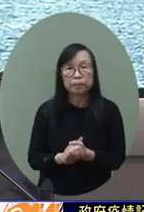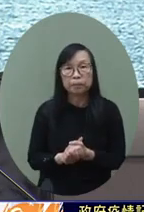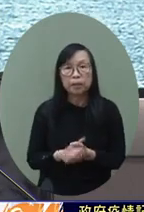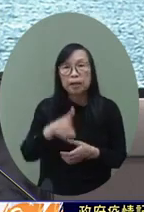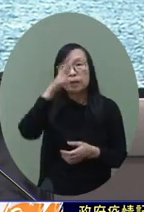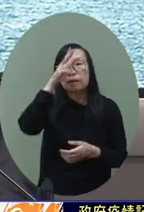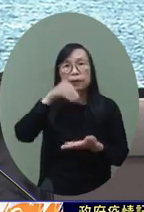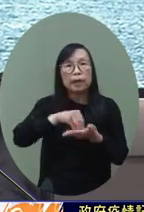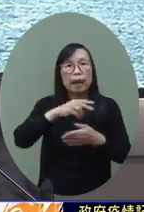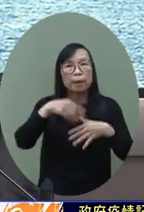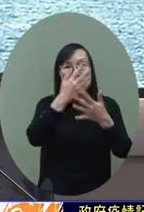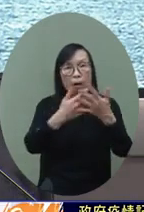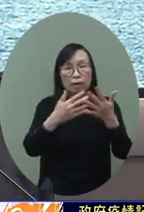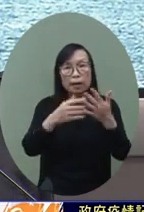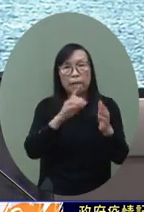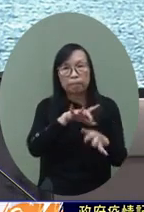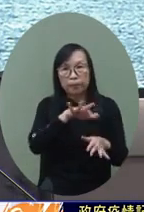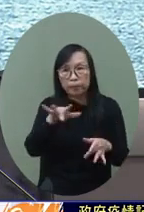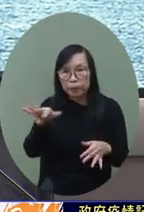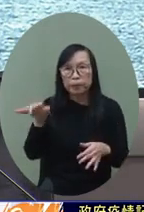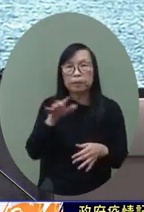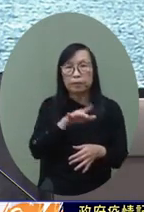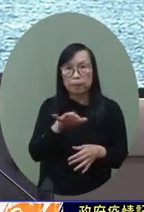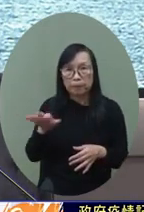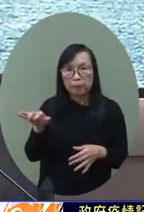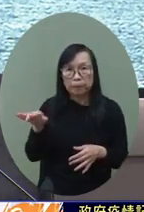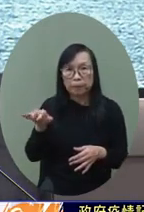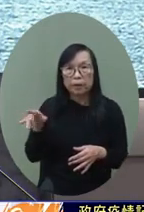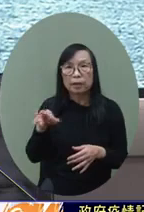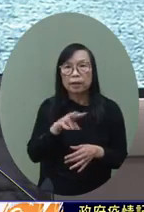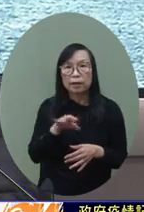府都設立咗個網站，就係、是、